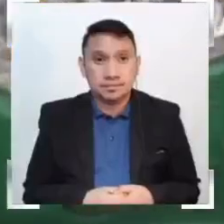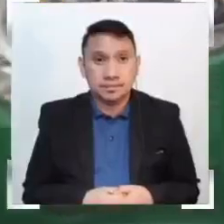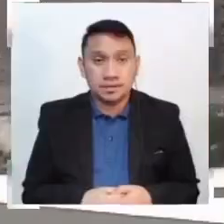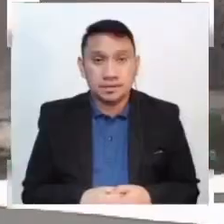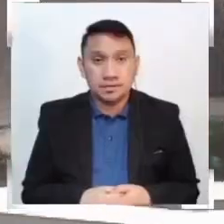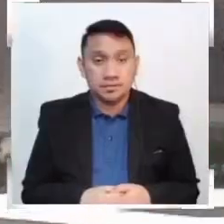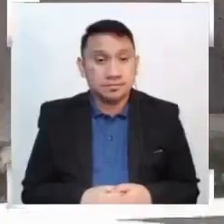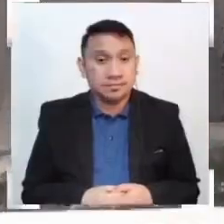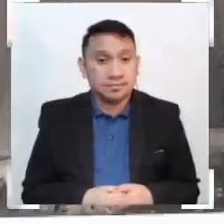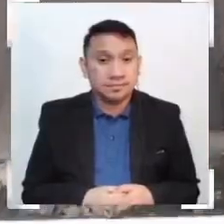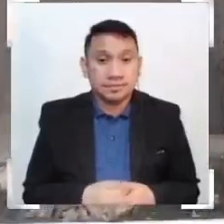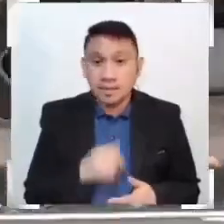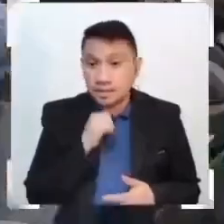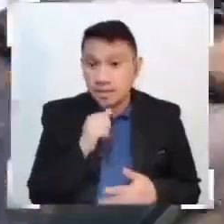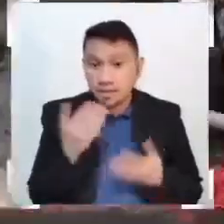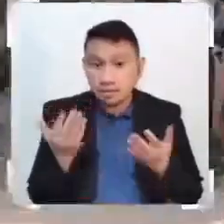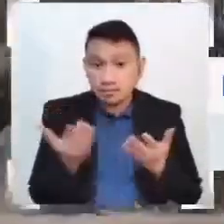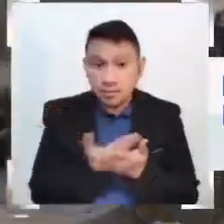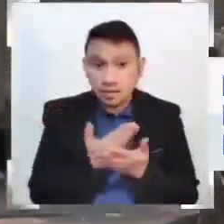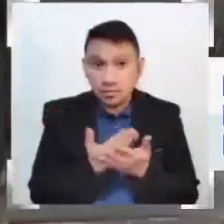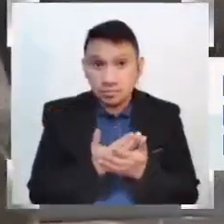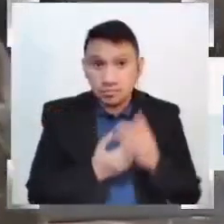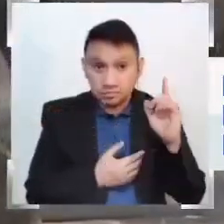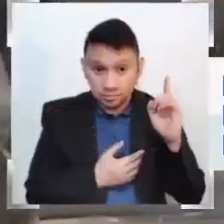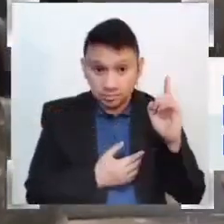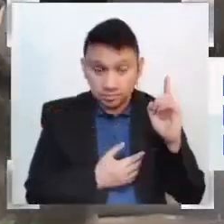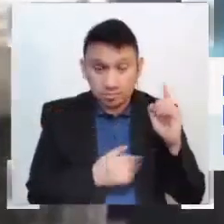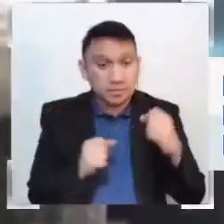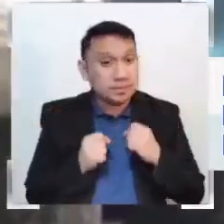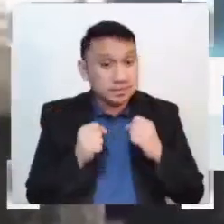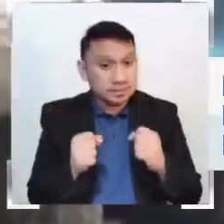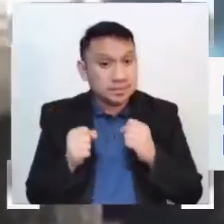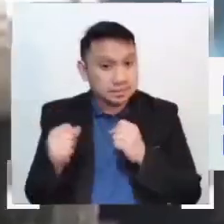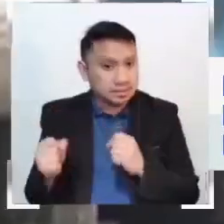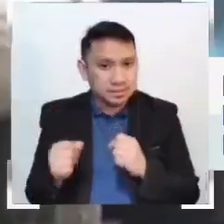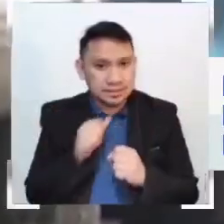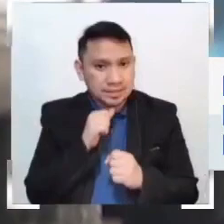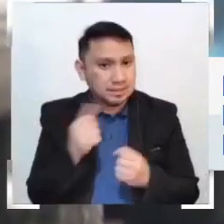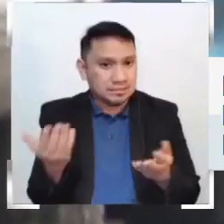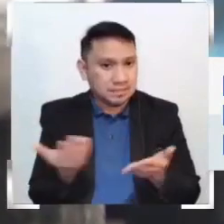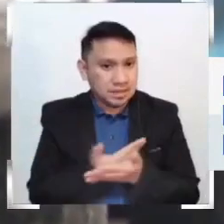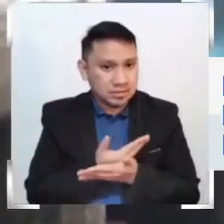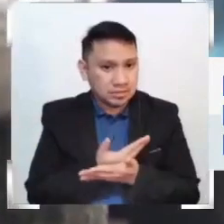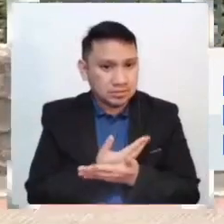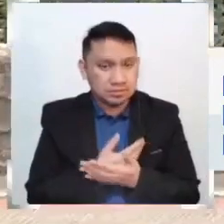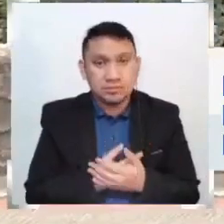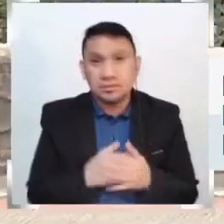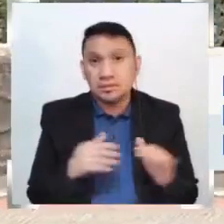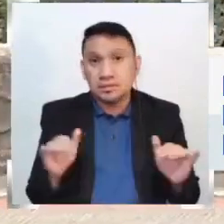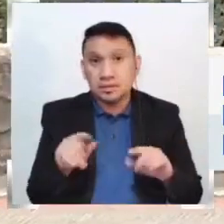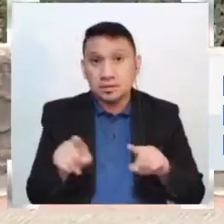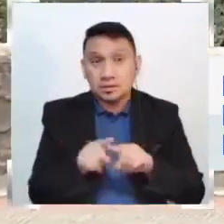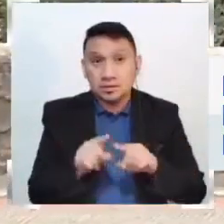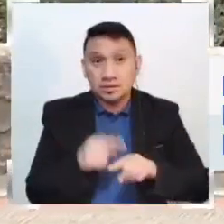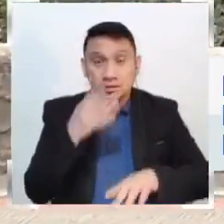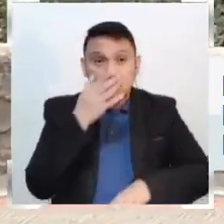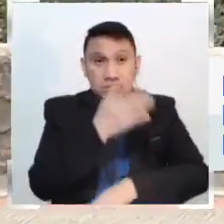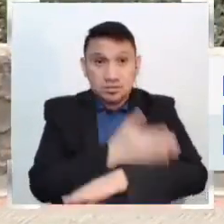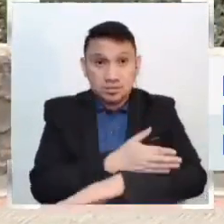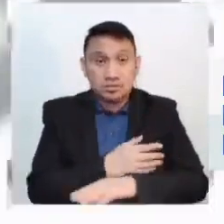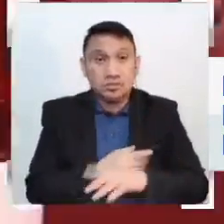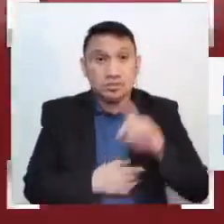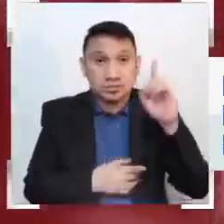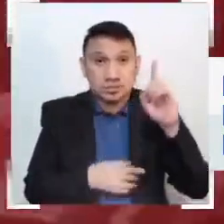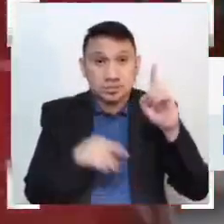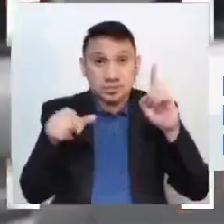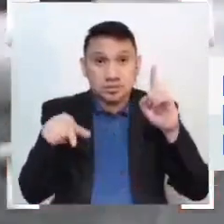Hindi na bago ang mga tagpong ito sa ilang kalsada sa Metro Manila. Gaya sa intersection ng Visayas at Congressional Avenue sa Quezon